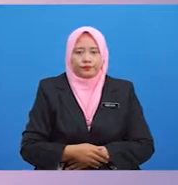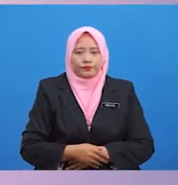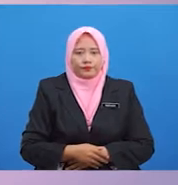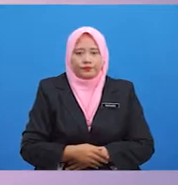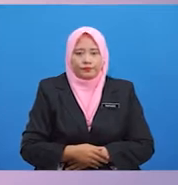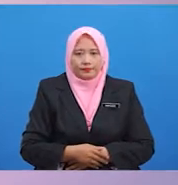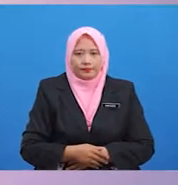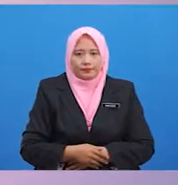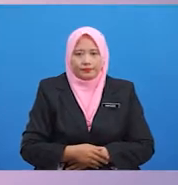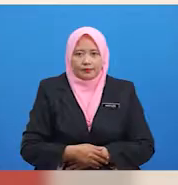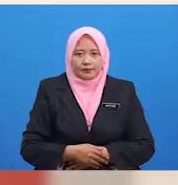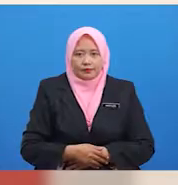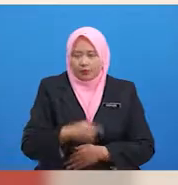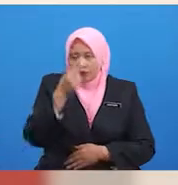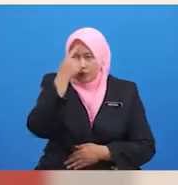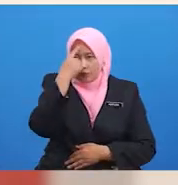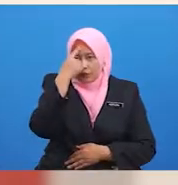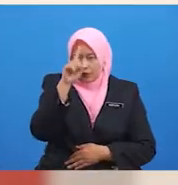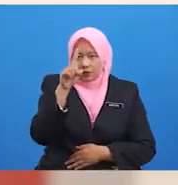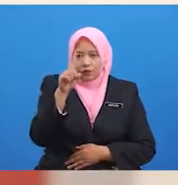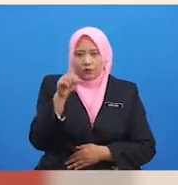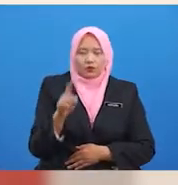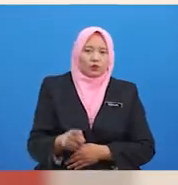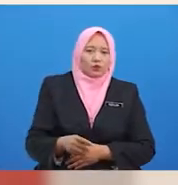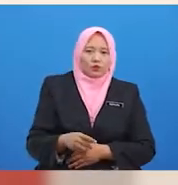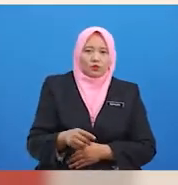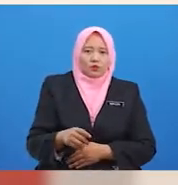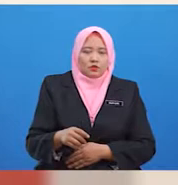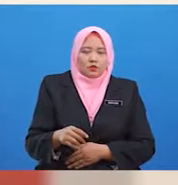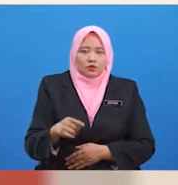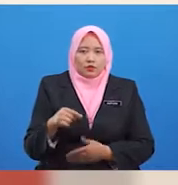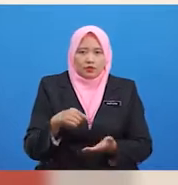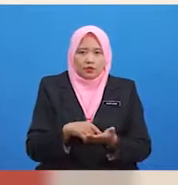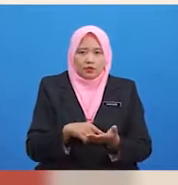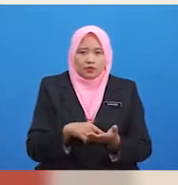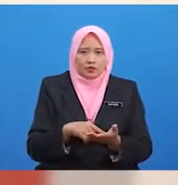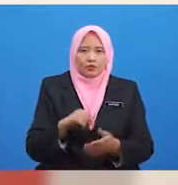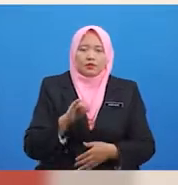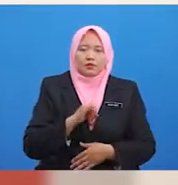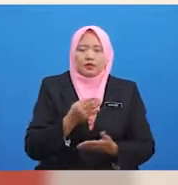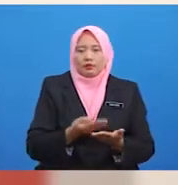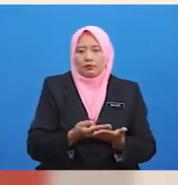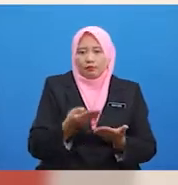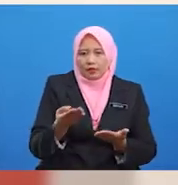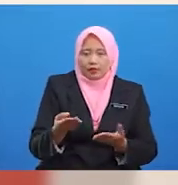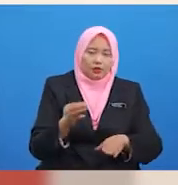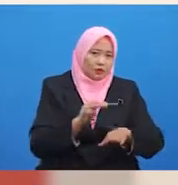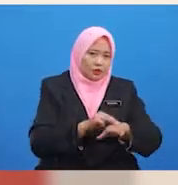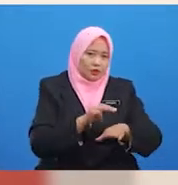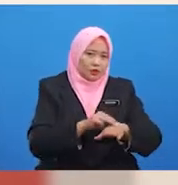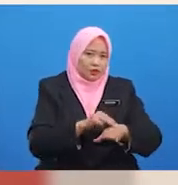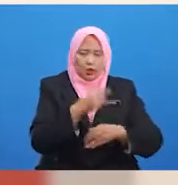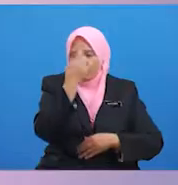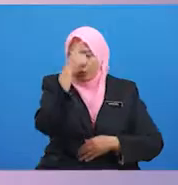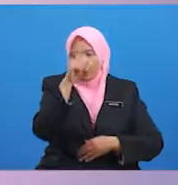minda. Untuk slot ini, murid-murid akan diberikan masa yang secukupnya untuk mencari